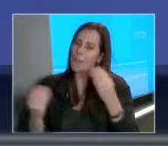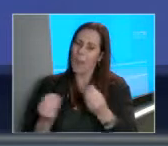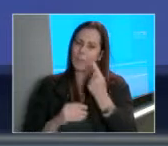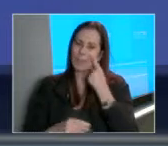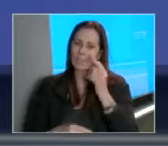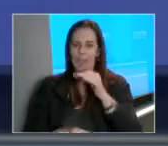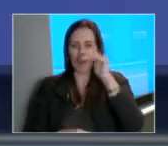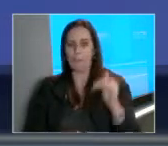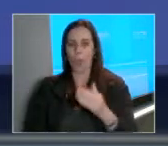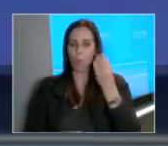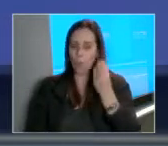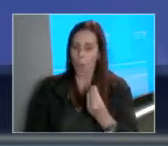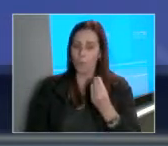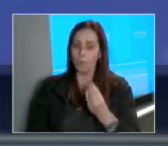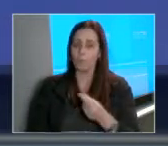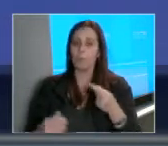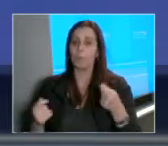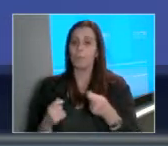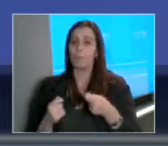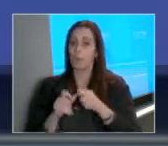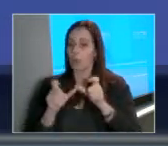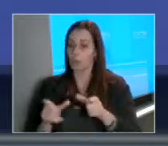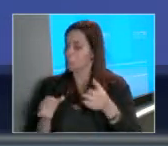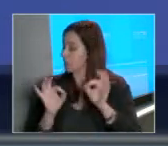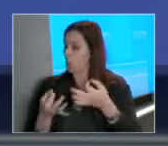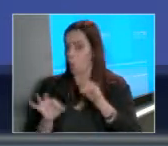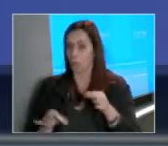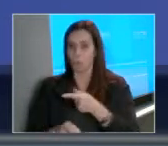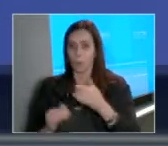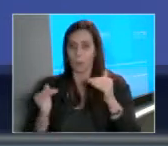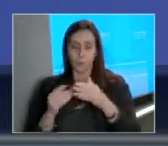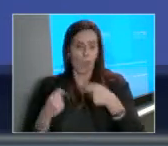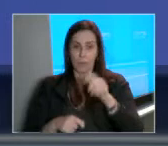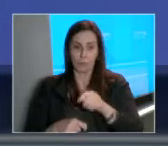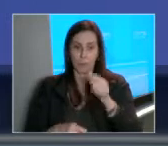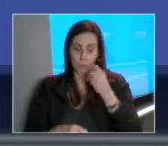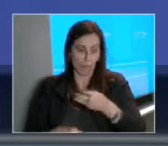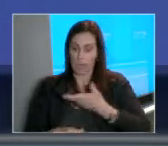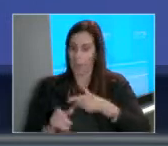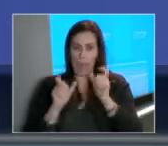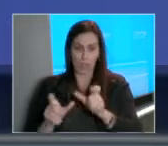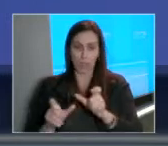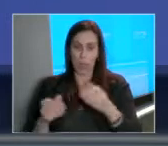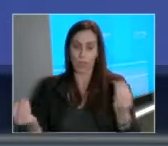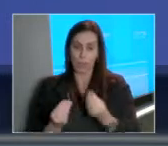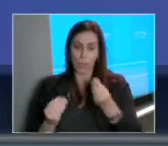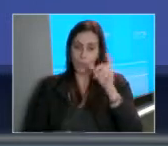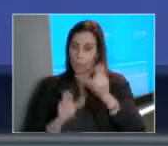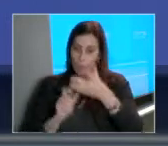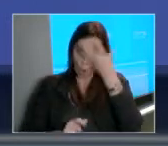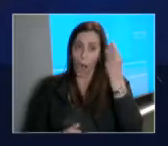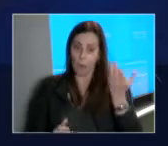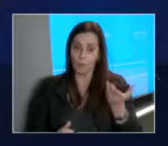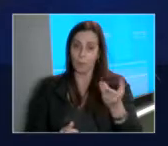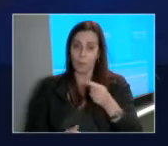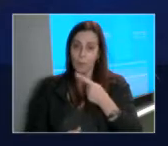נראה קצת פחות טוב. מבחינת החסינות, לדעתי, לגיטימית, היא ראויה, חבר כנסת מגיע לו חסינות. דבר שאנשים שוכחים